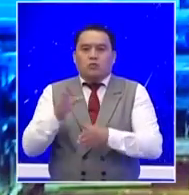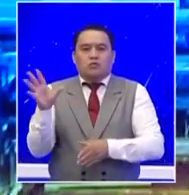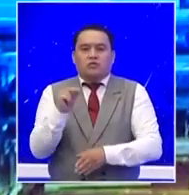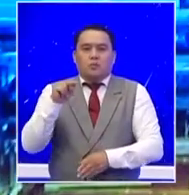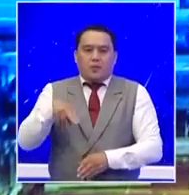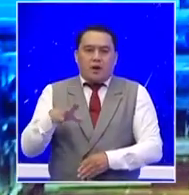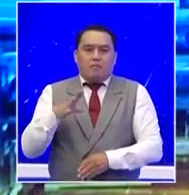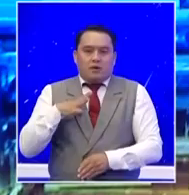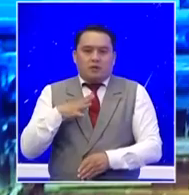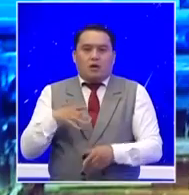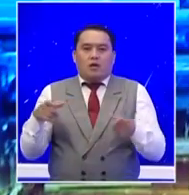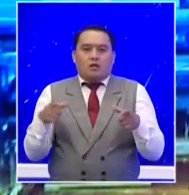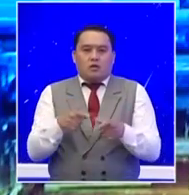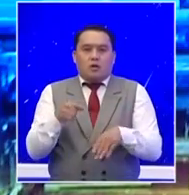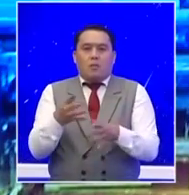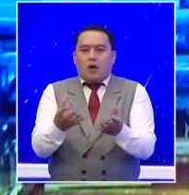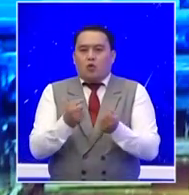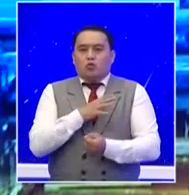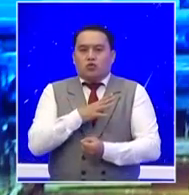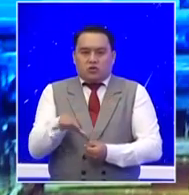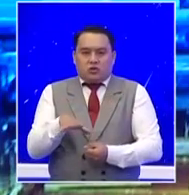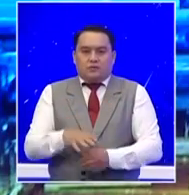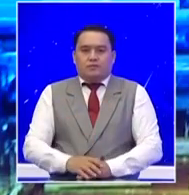ЧП на карантине ее еще не получил».